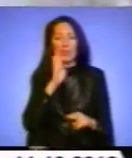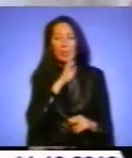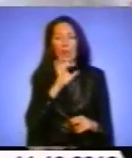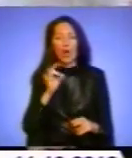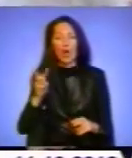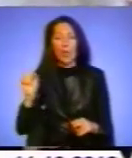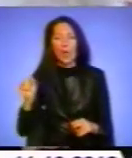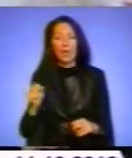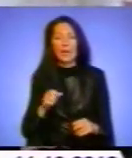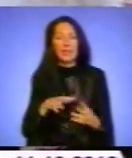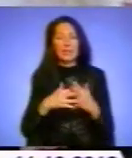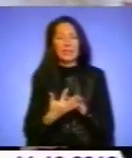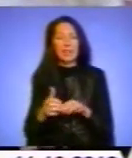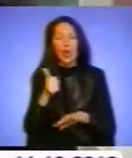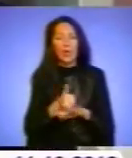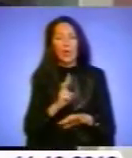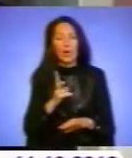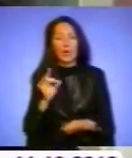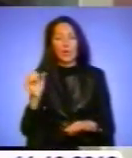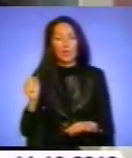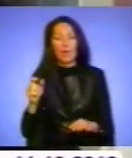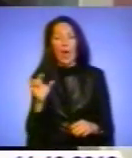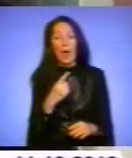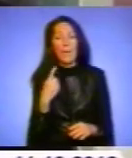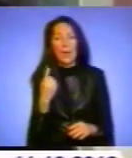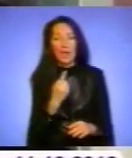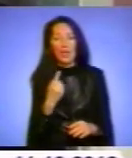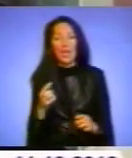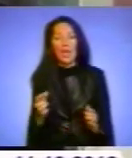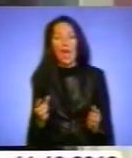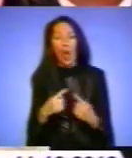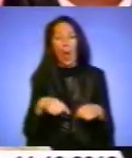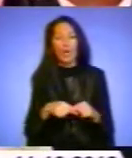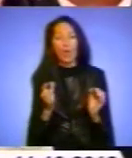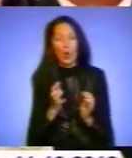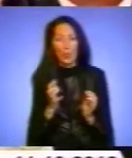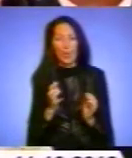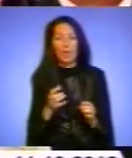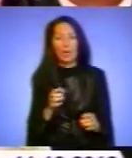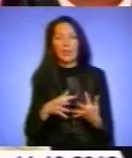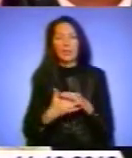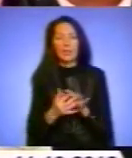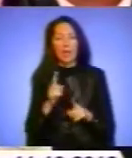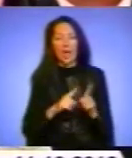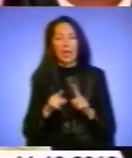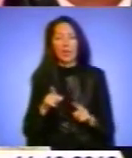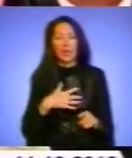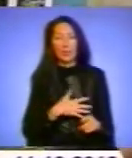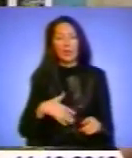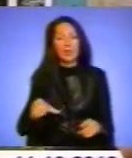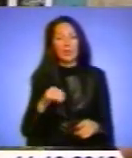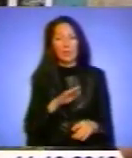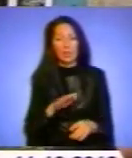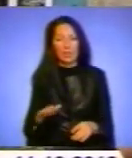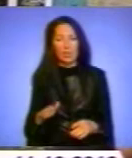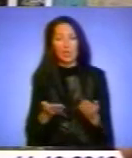голова Красного. Адже первинний орган опіки і піклування – сільська рада. Тут вболівають за усіх дітей, навіть із сусідніх сіл. Зараз у